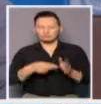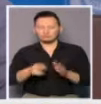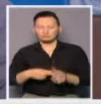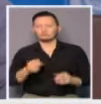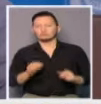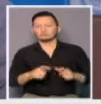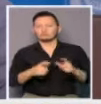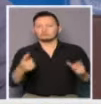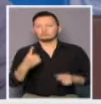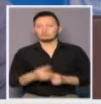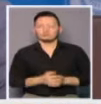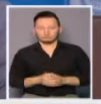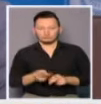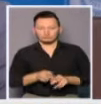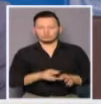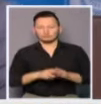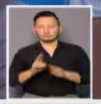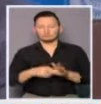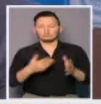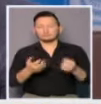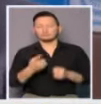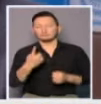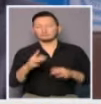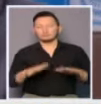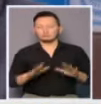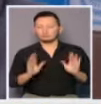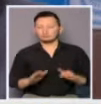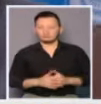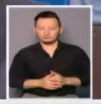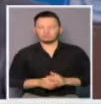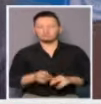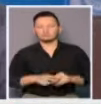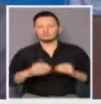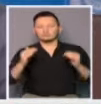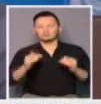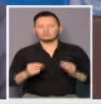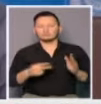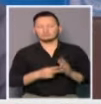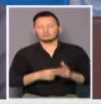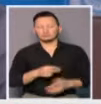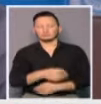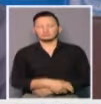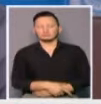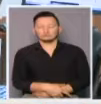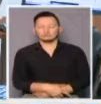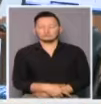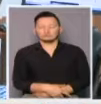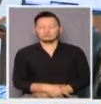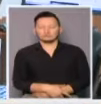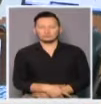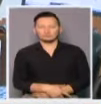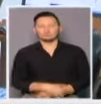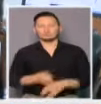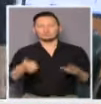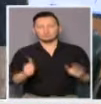одной справки. Сейчас такую справку получают в одном месте. Также снизилась стоимость этой справки. За